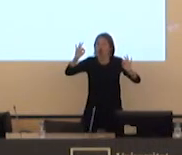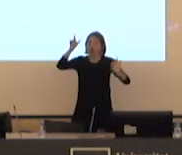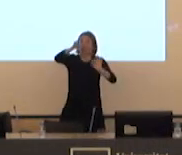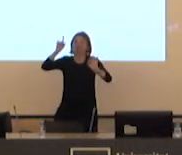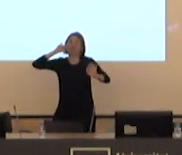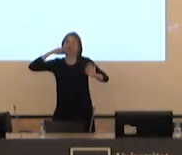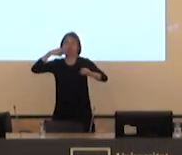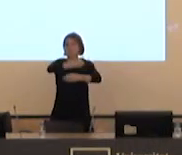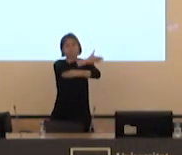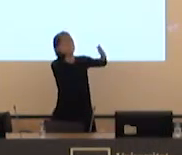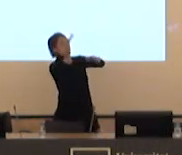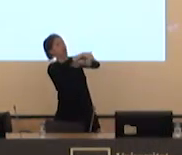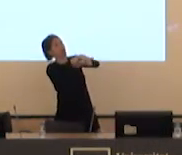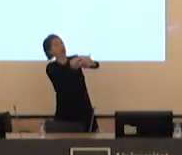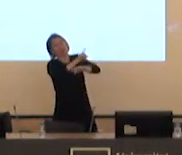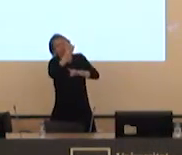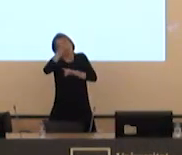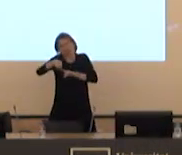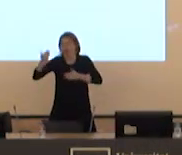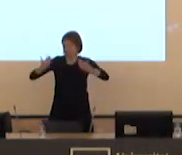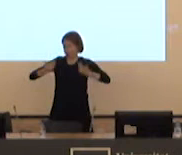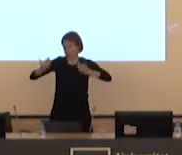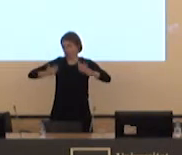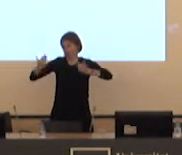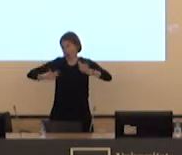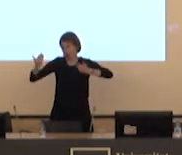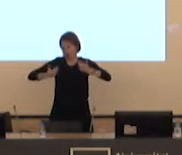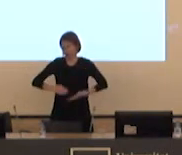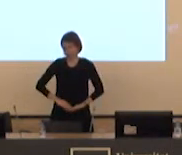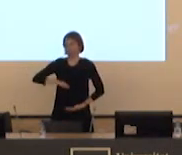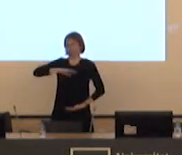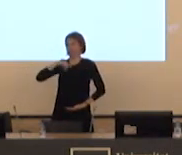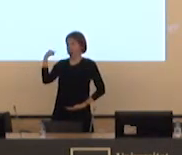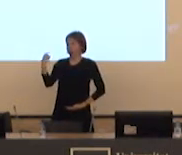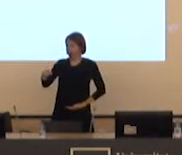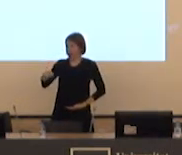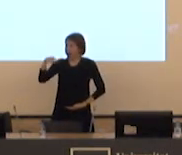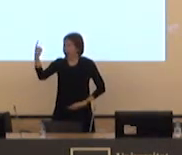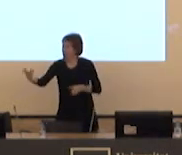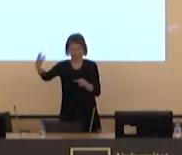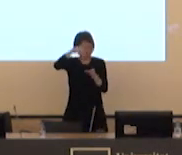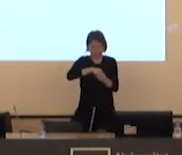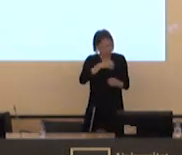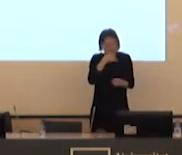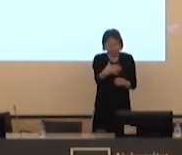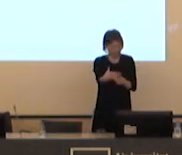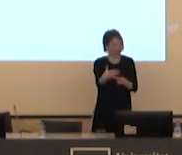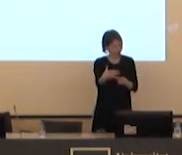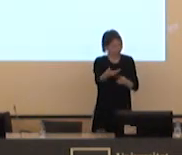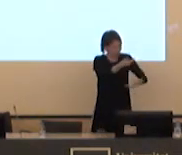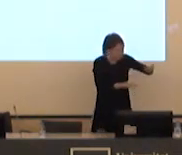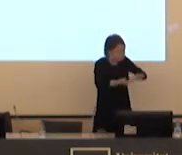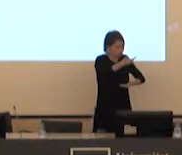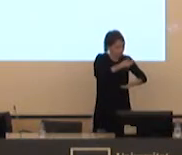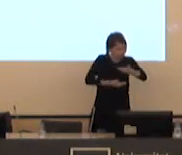el futur professional com a docent, però també és important que hi hagi més professionals sords fent recerca